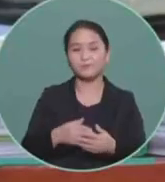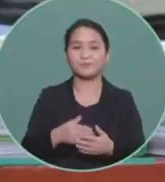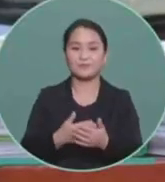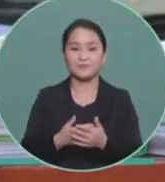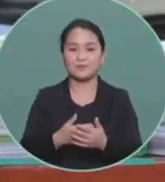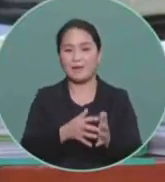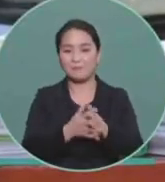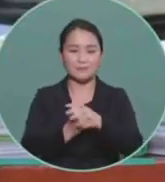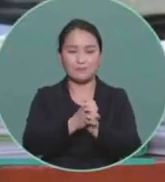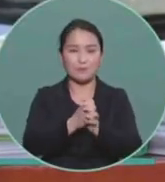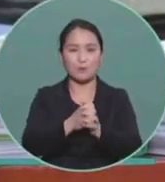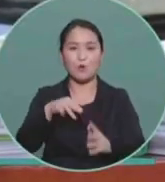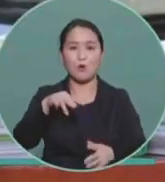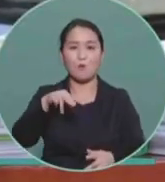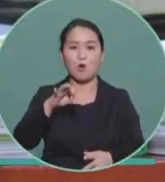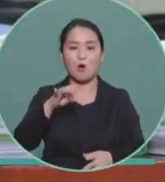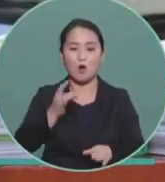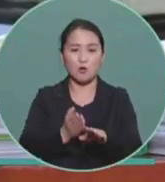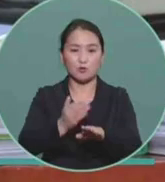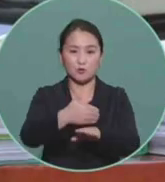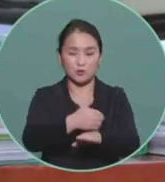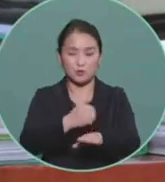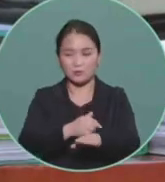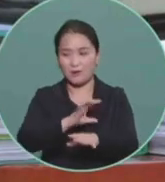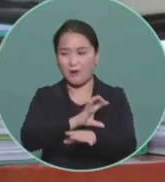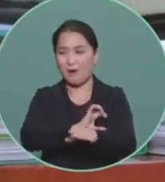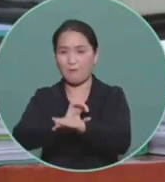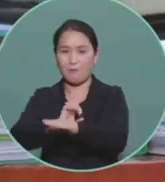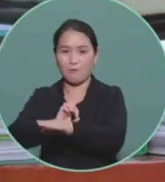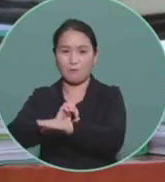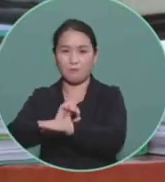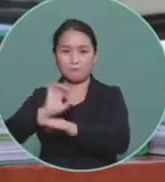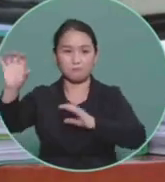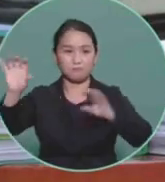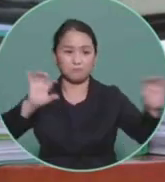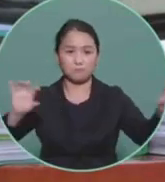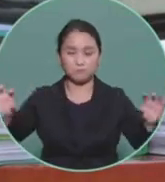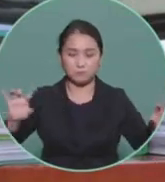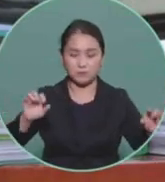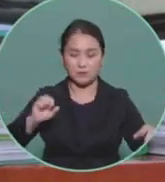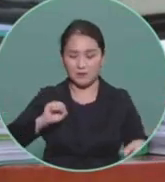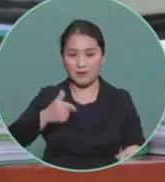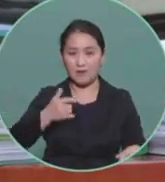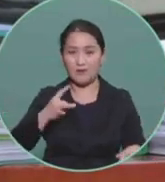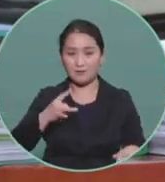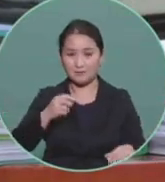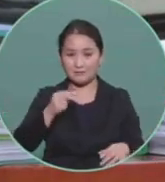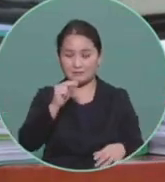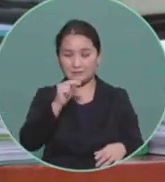одоо ихэрн портер портер машин машинаар наваад очиод ах юм бол энэ бол агаарын чанарын бүс буюу